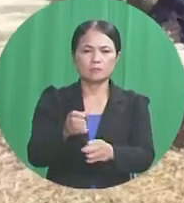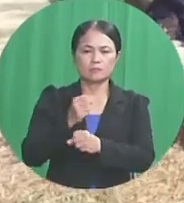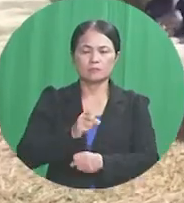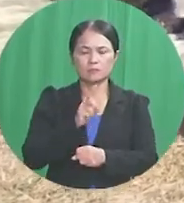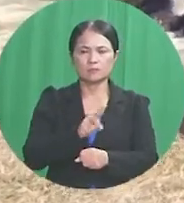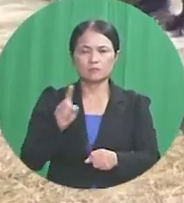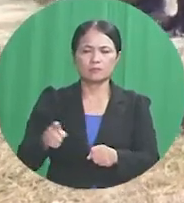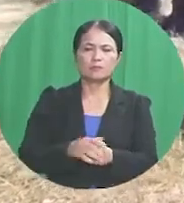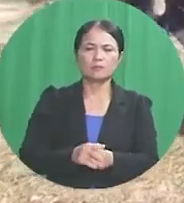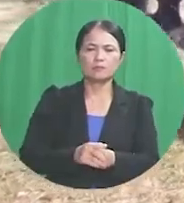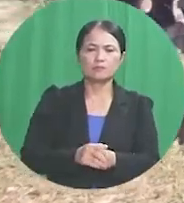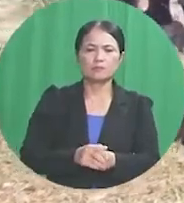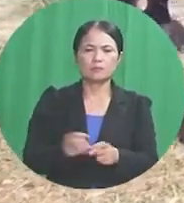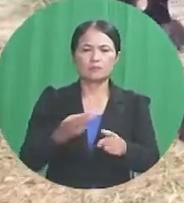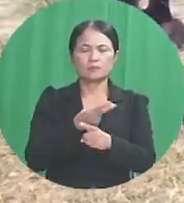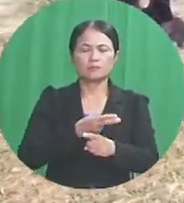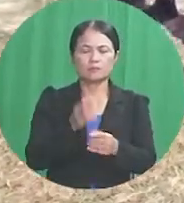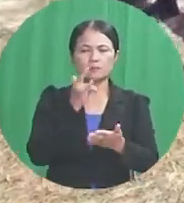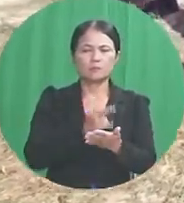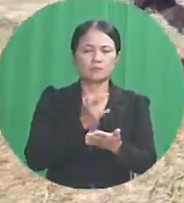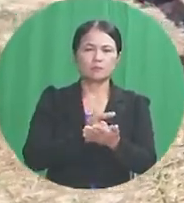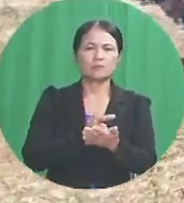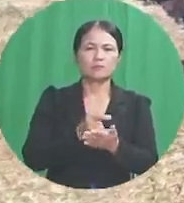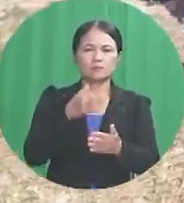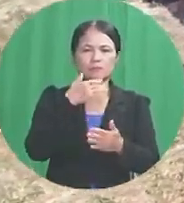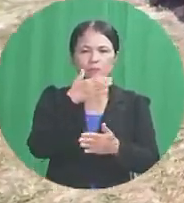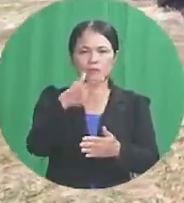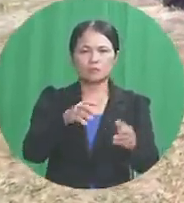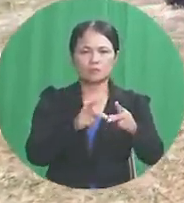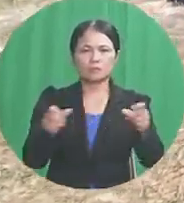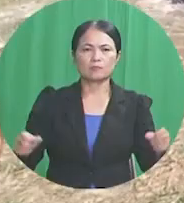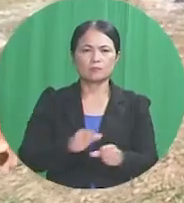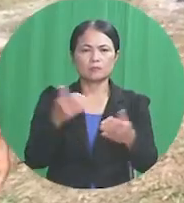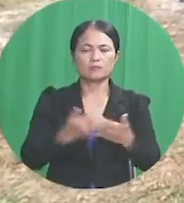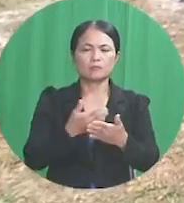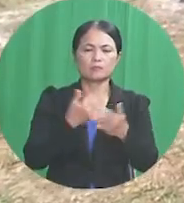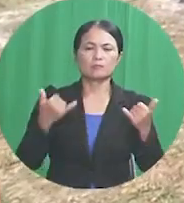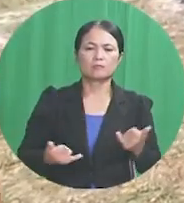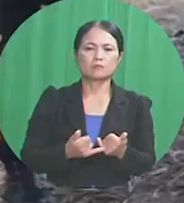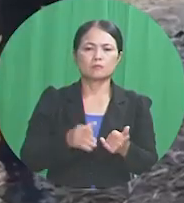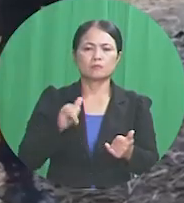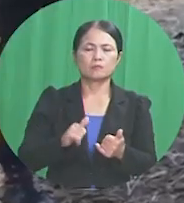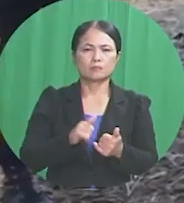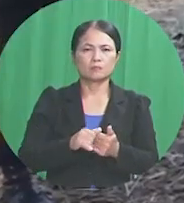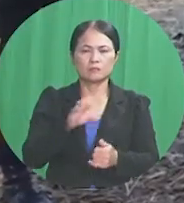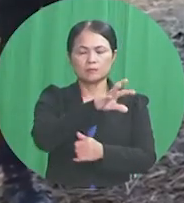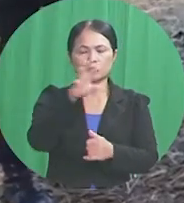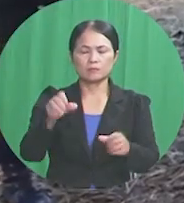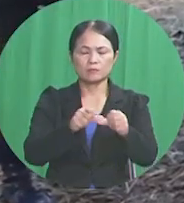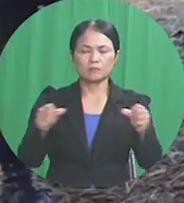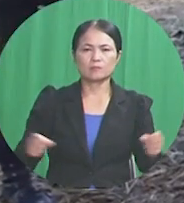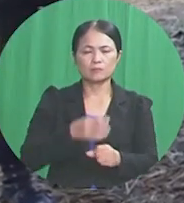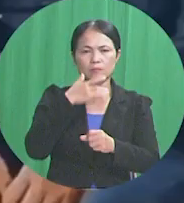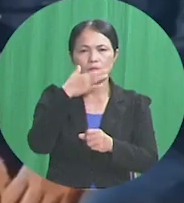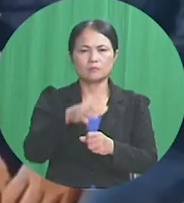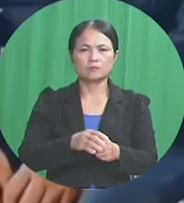ติดดับมุ้ยขนมกาเบิร์กเบิร์นบรรจับเนื้อดำบานสมดกาปีเปิลทำไมกันเราตัวนี้เนื้อขนมพูมัสซาดำบานสม